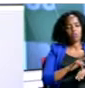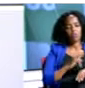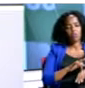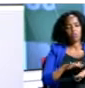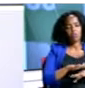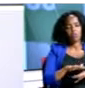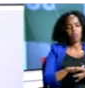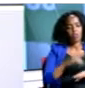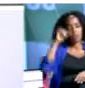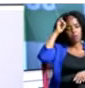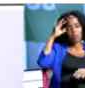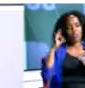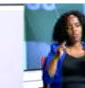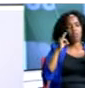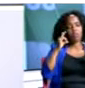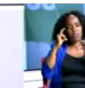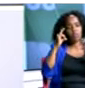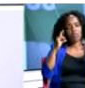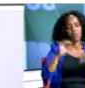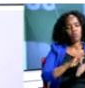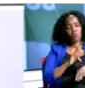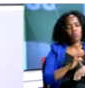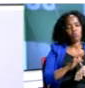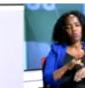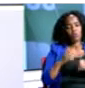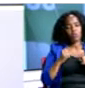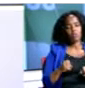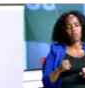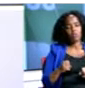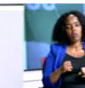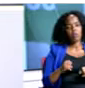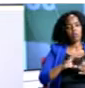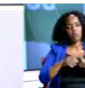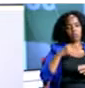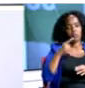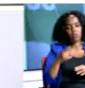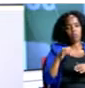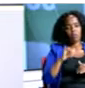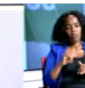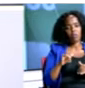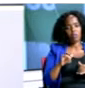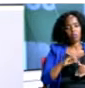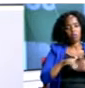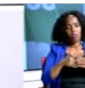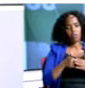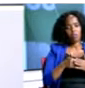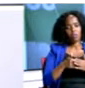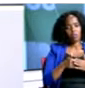hujurati. Nampak ratus debarsu karena fitis debarsu itu keadaan one denda muf jatuda. Karena fakihwali jalan. Karena